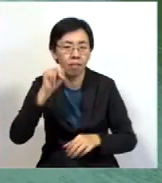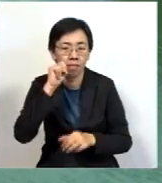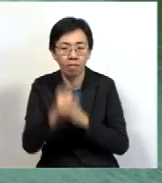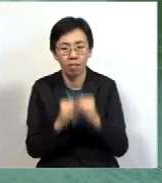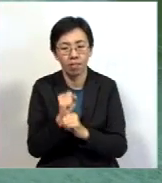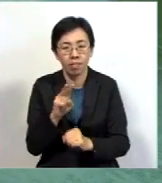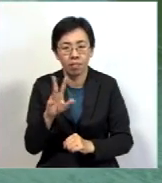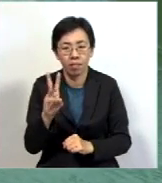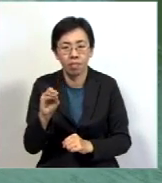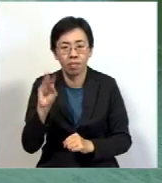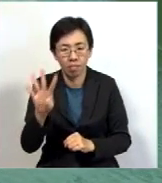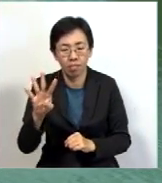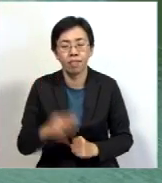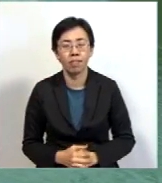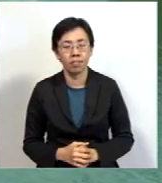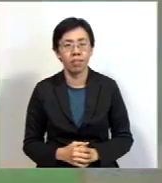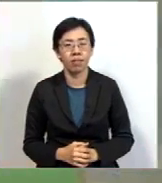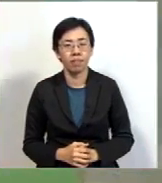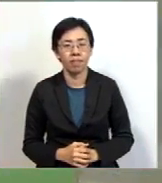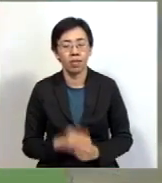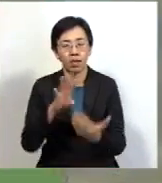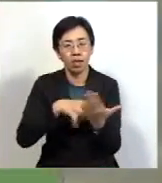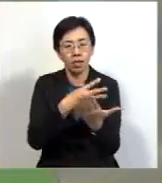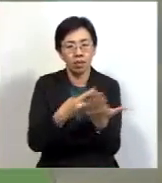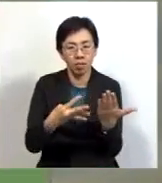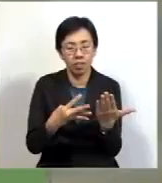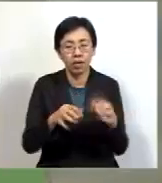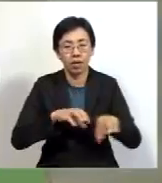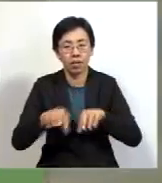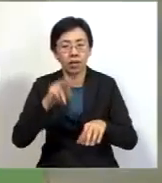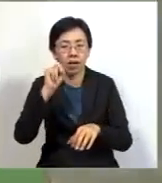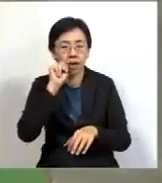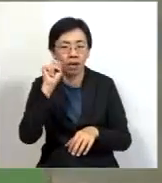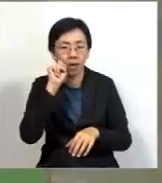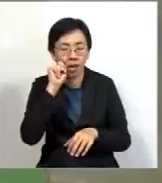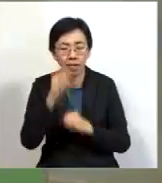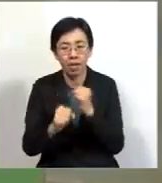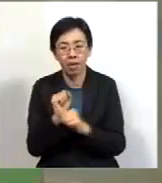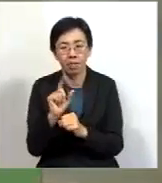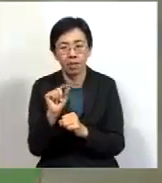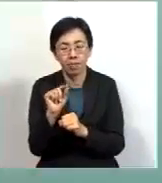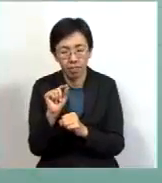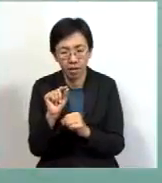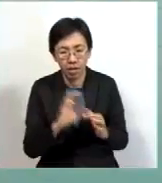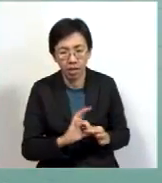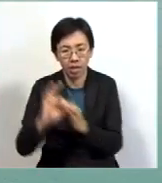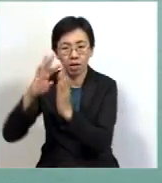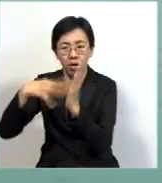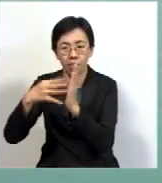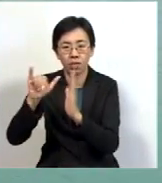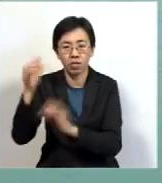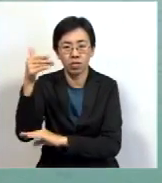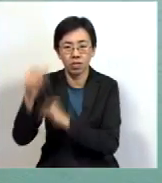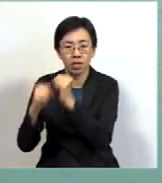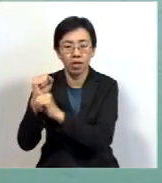ำปี2564โดยกำหนดใช้แผนแม่บทการบริหารจัดการทรัพยากรน้ำ20ปีที่สอดคล้องกับยุทธศาสตร์ชา